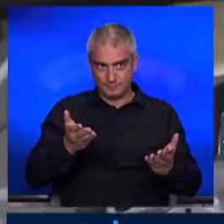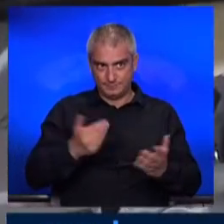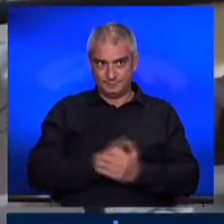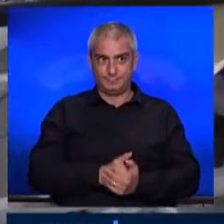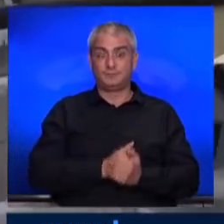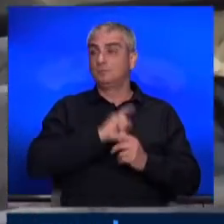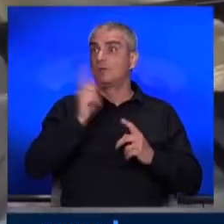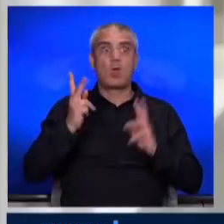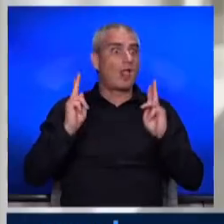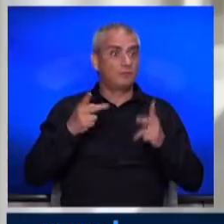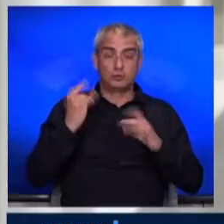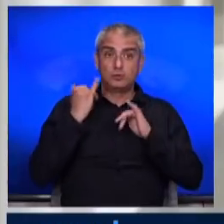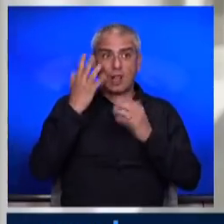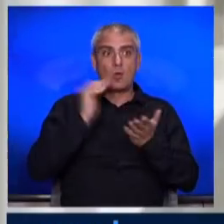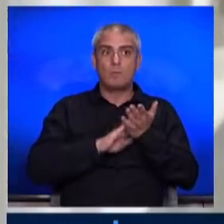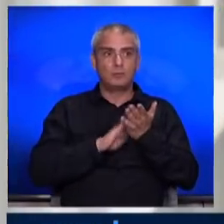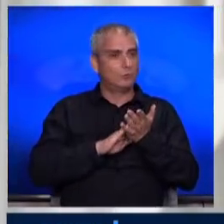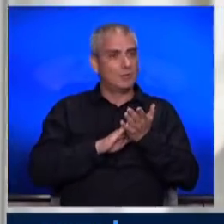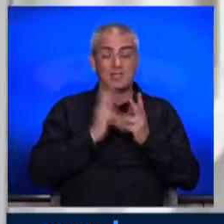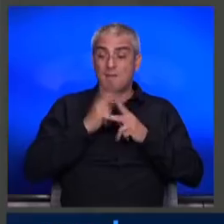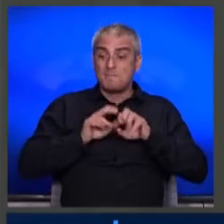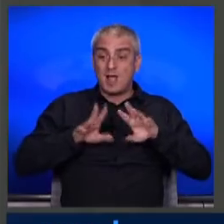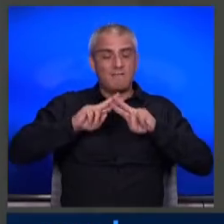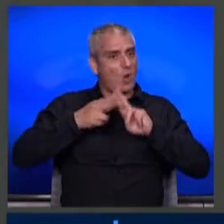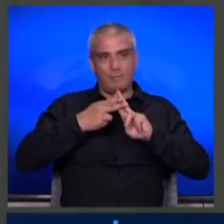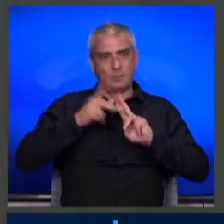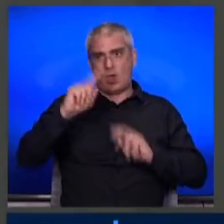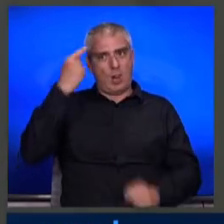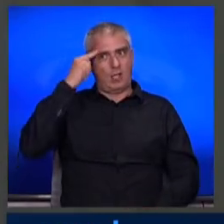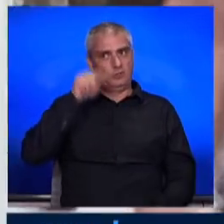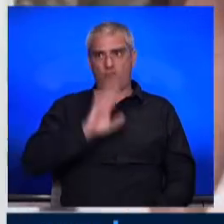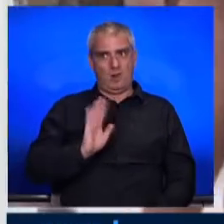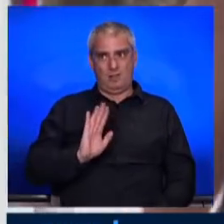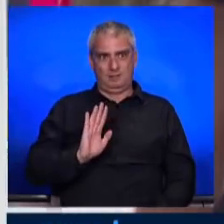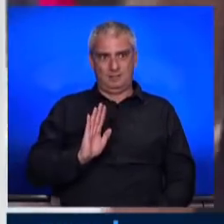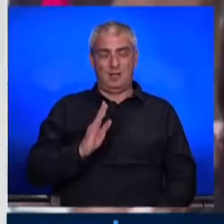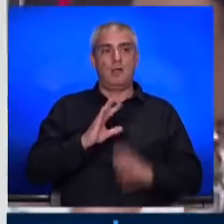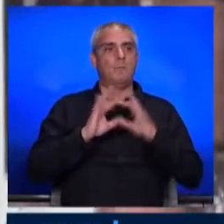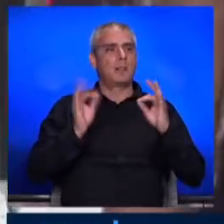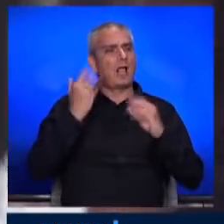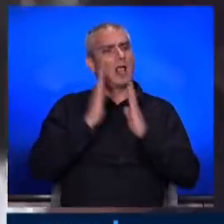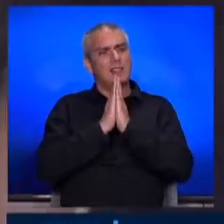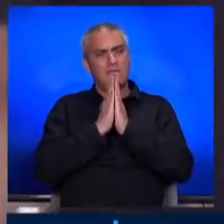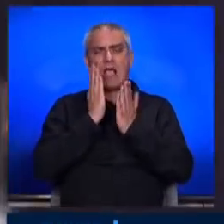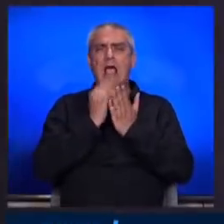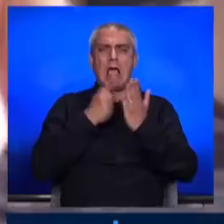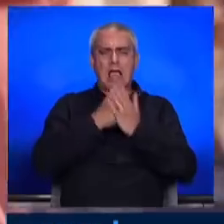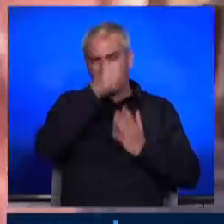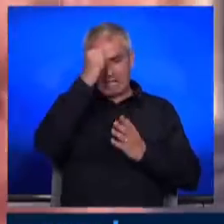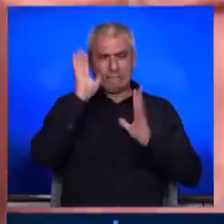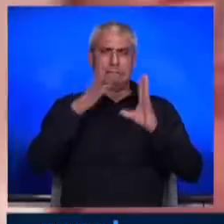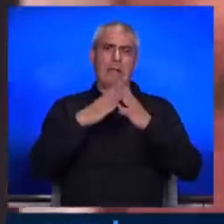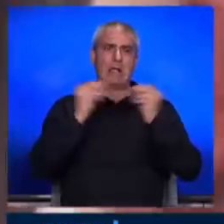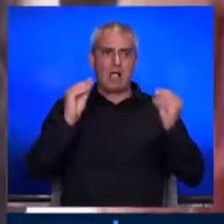מכל התרחישים שהובאו בחשבון, כנראה שהתפרצות מגפה עולמית לא הייתה ברשימה. בהתחלה עוד הייתה תקווה שעד הקיץ זה